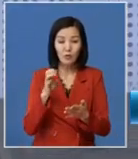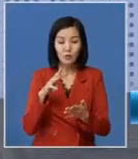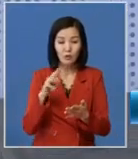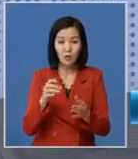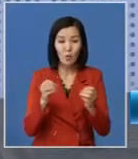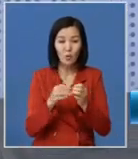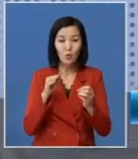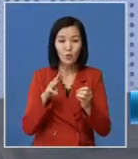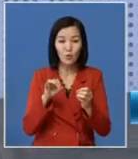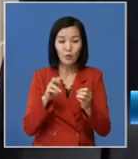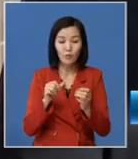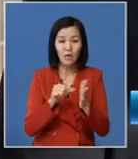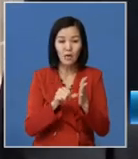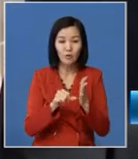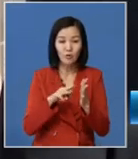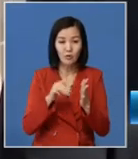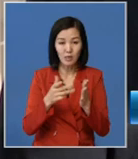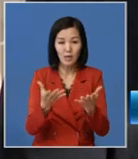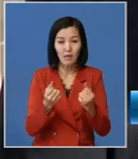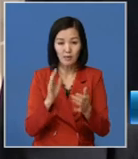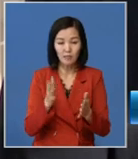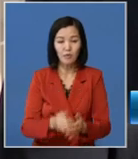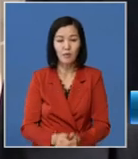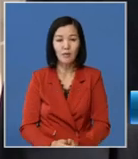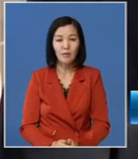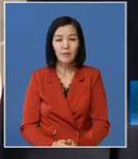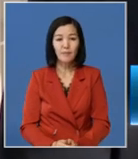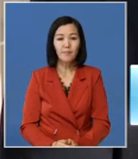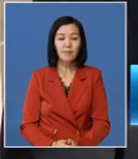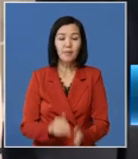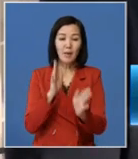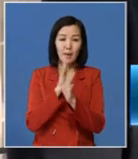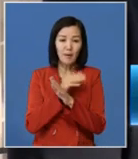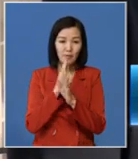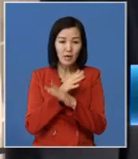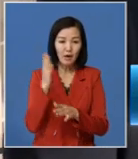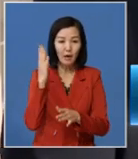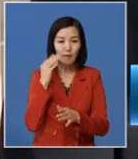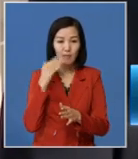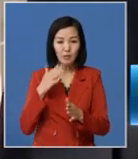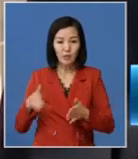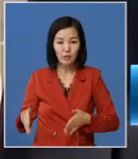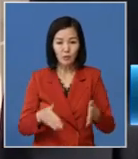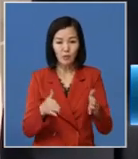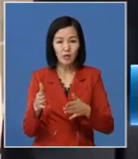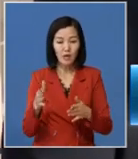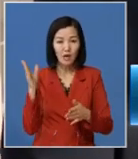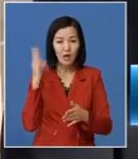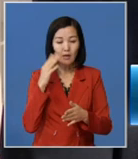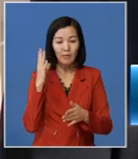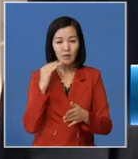болса 600 теңге алынады. Бүгін амандық болса осы Қапшағай, Алматы Қапшағай жолы, сосын Алматы Қарғос